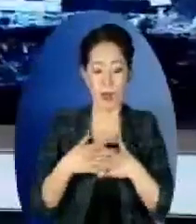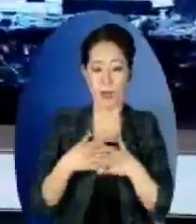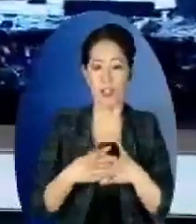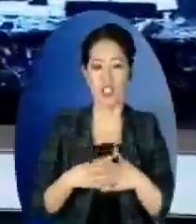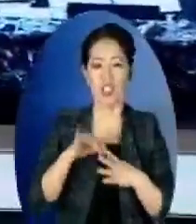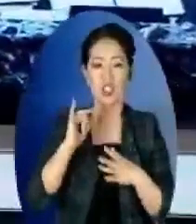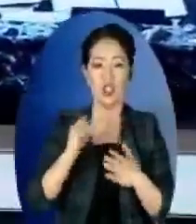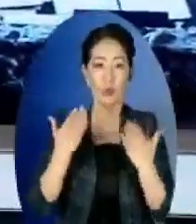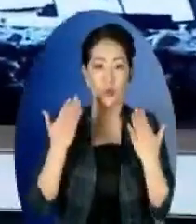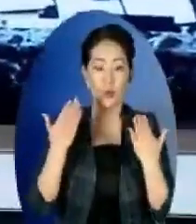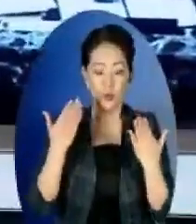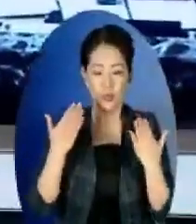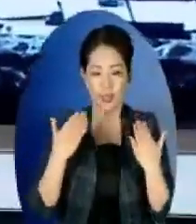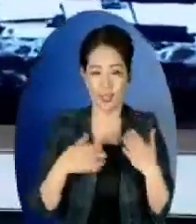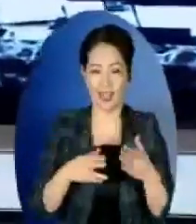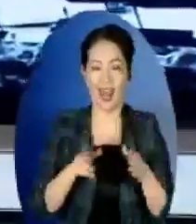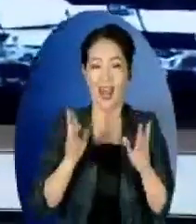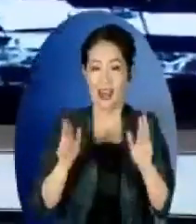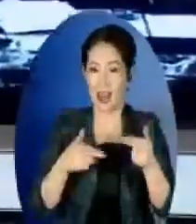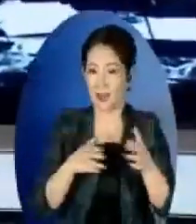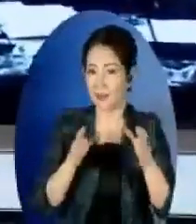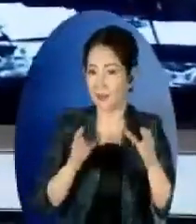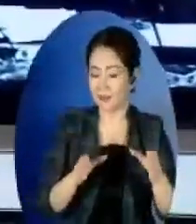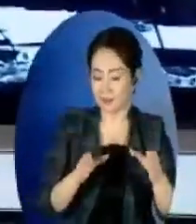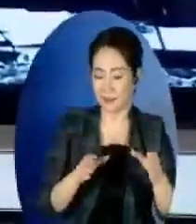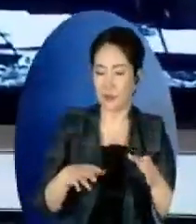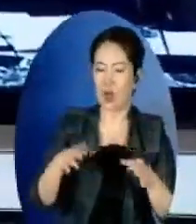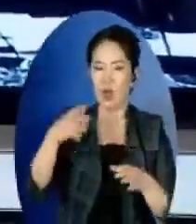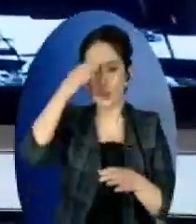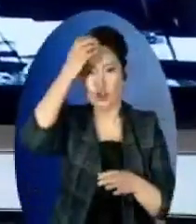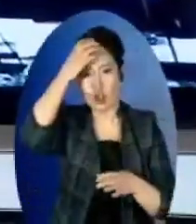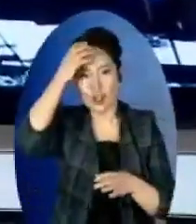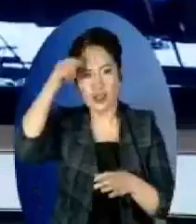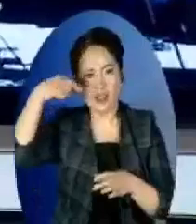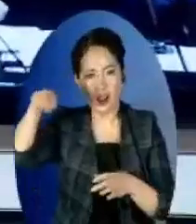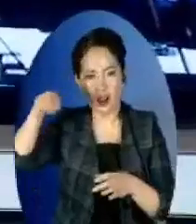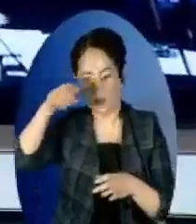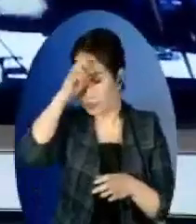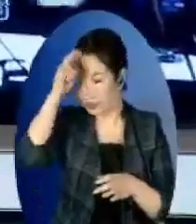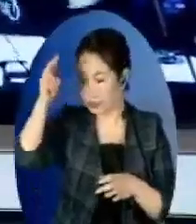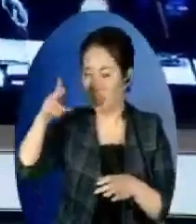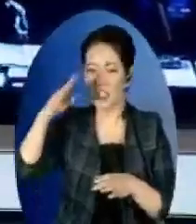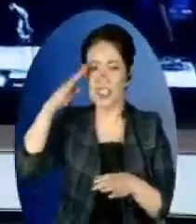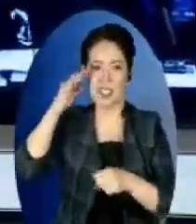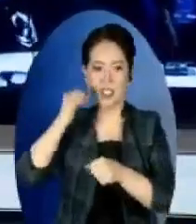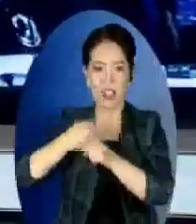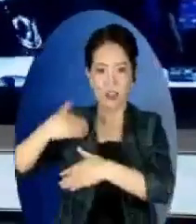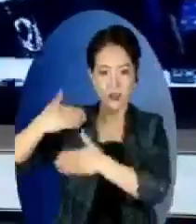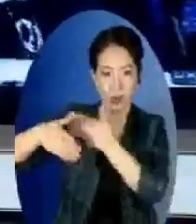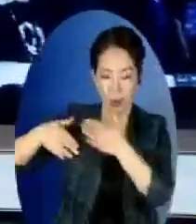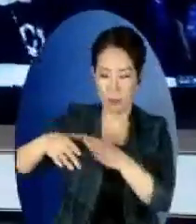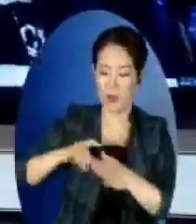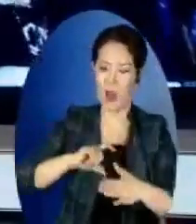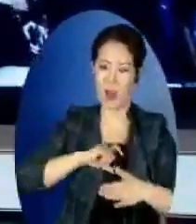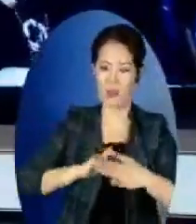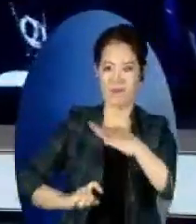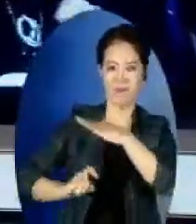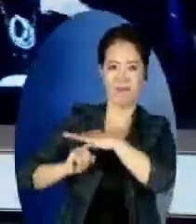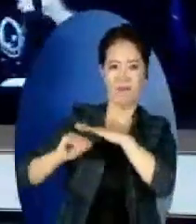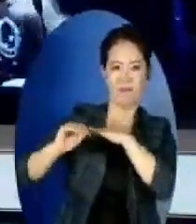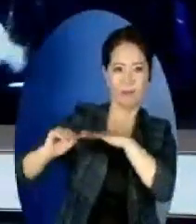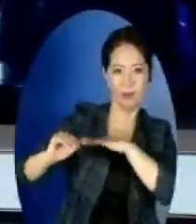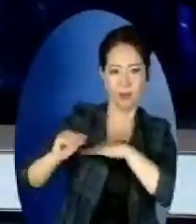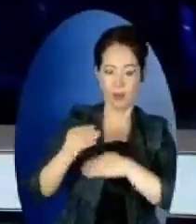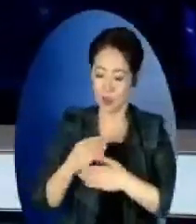Сенатын танхим ерөнхийлөгч Дональд Трампын Ираны эсрэг цэргийн ажиллагаа явуулахтай холбоотой бүрэн эрхийг хязгаарлахад чиглэгдсэн тогтоолын төслөөр санал